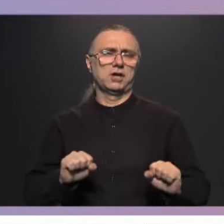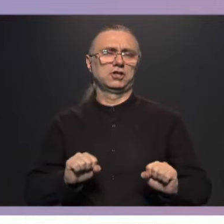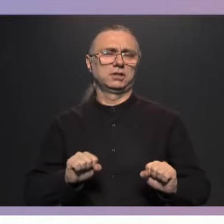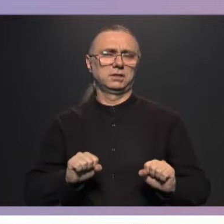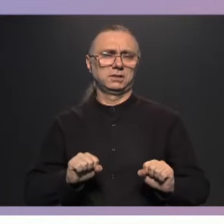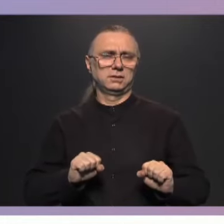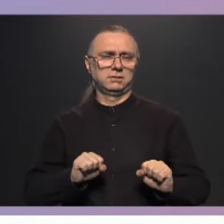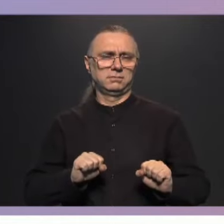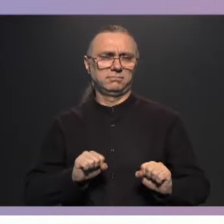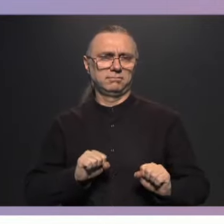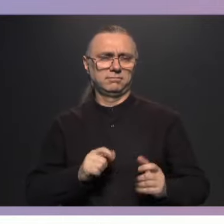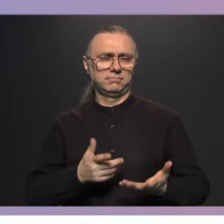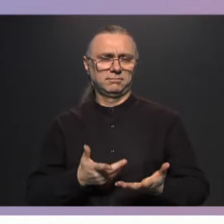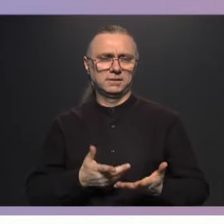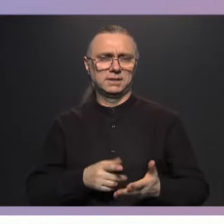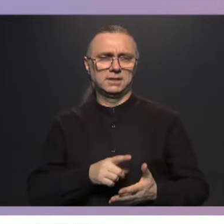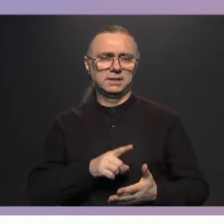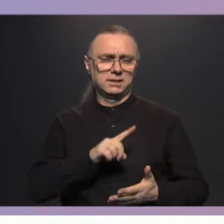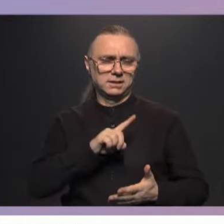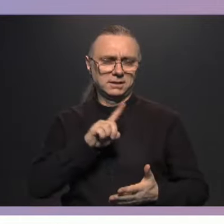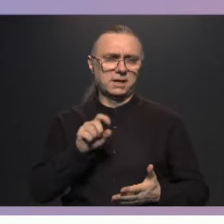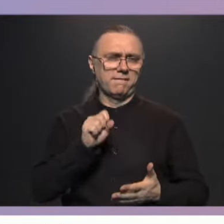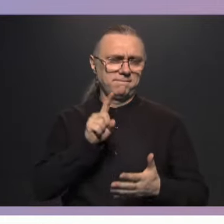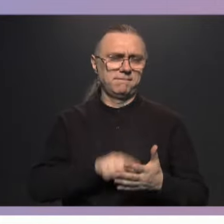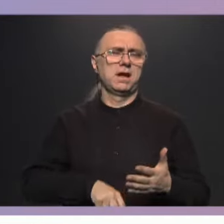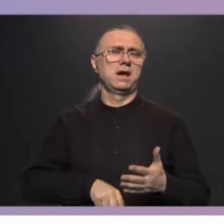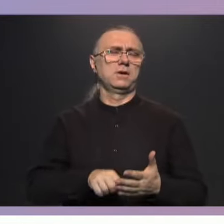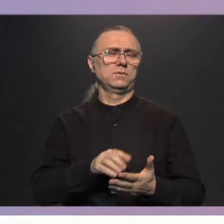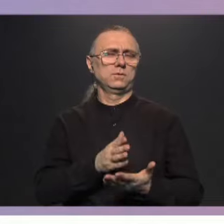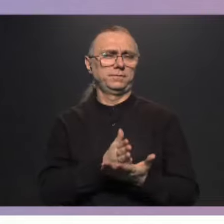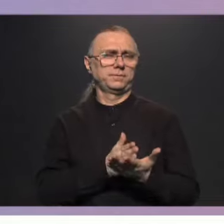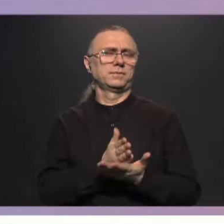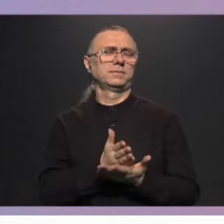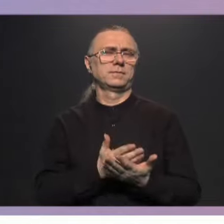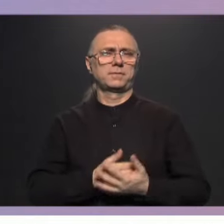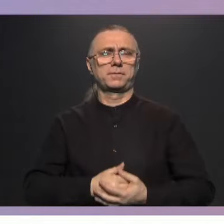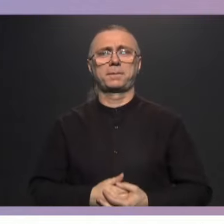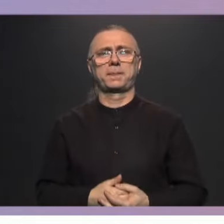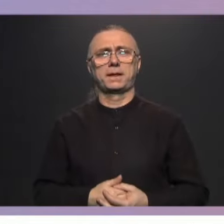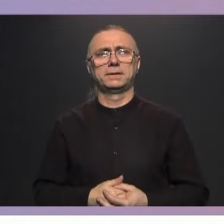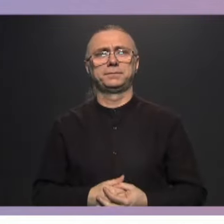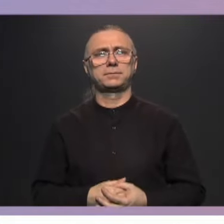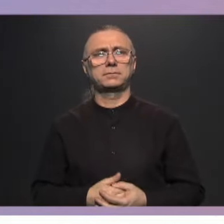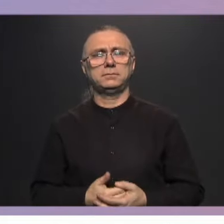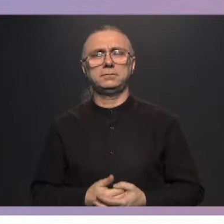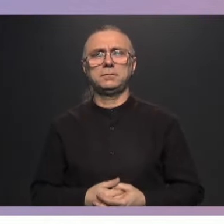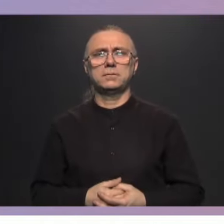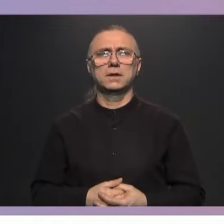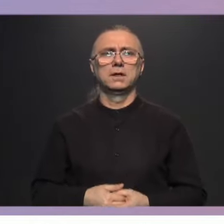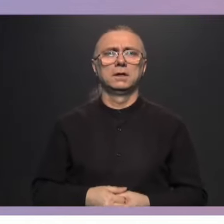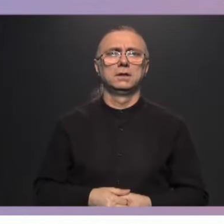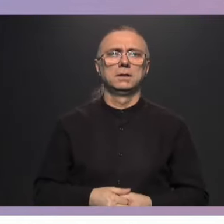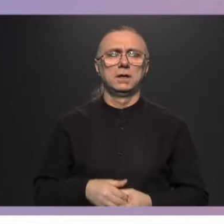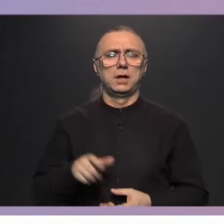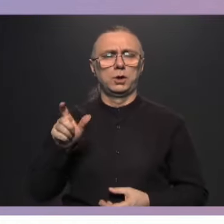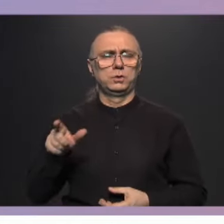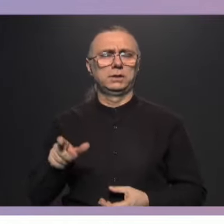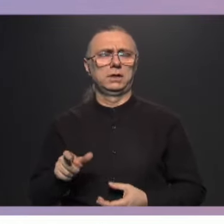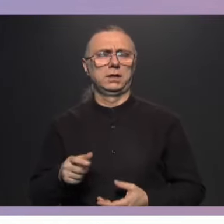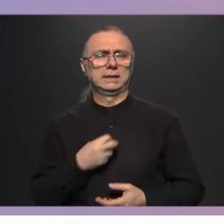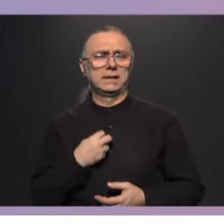веру, за свою идею, за свое служение людей, которые изклали здоровье,